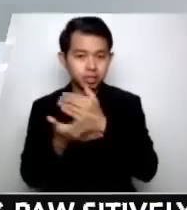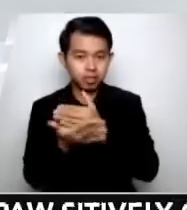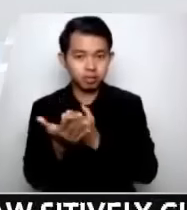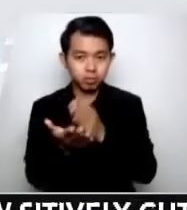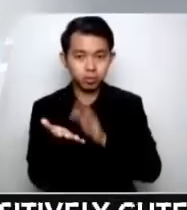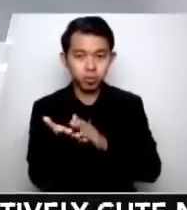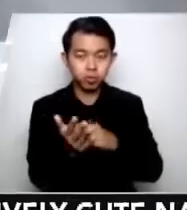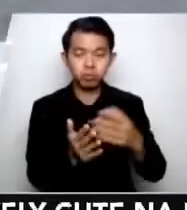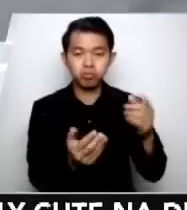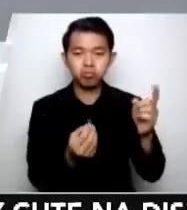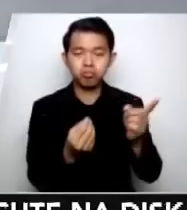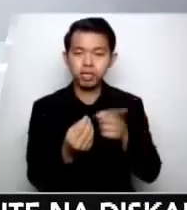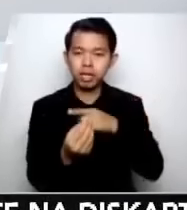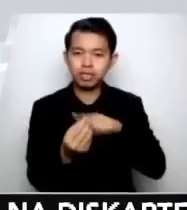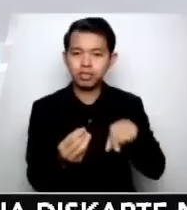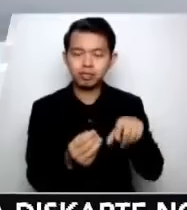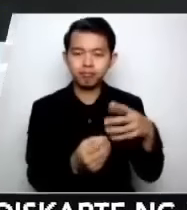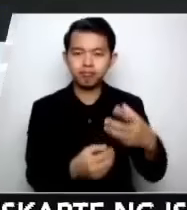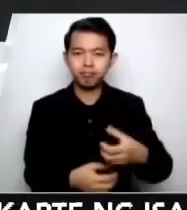Putik ay putik.